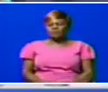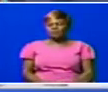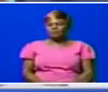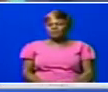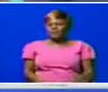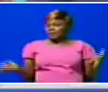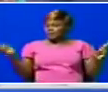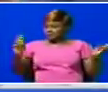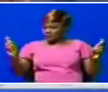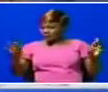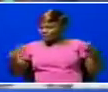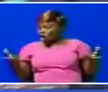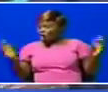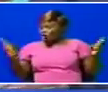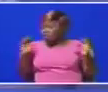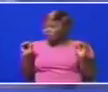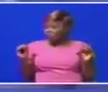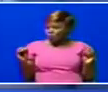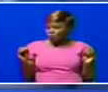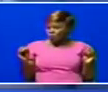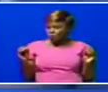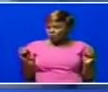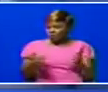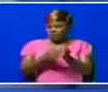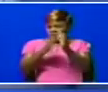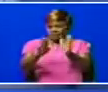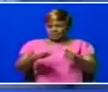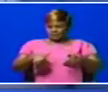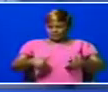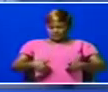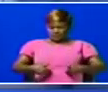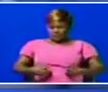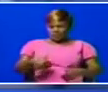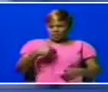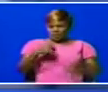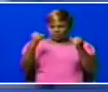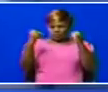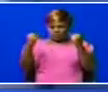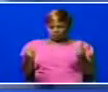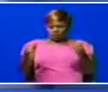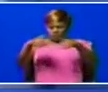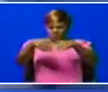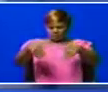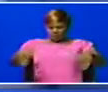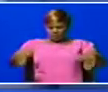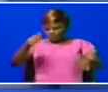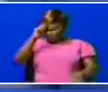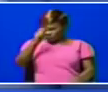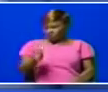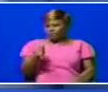Muko tayari au mko tayari? If leaders are tired of having a strong and independent